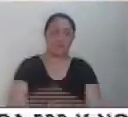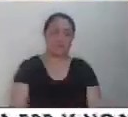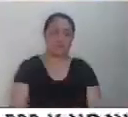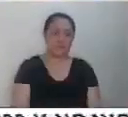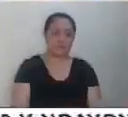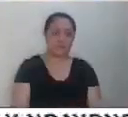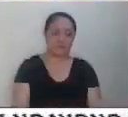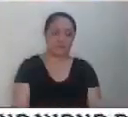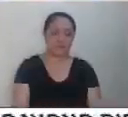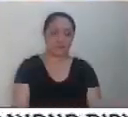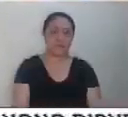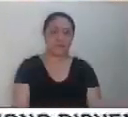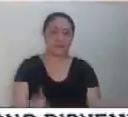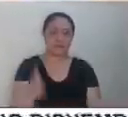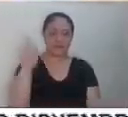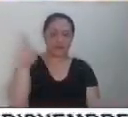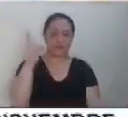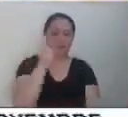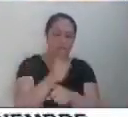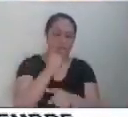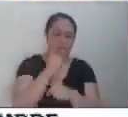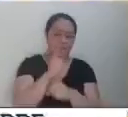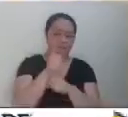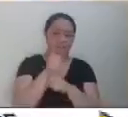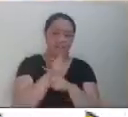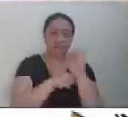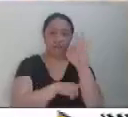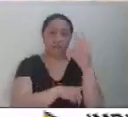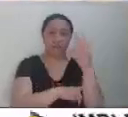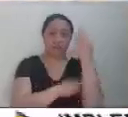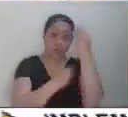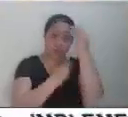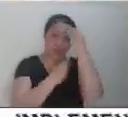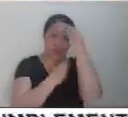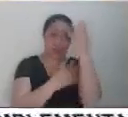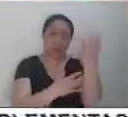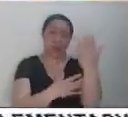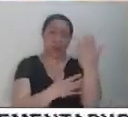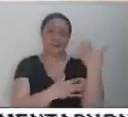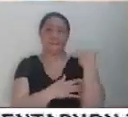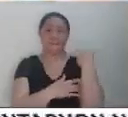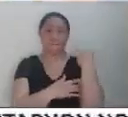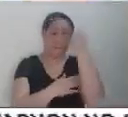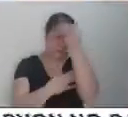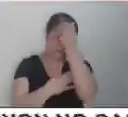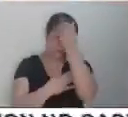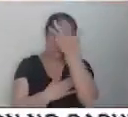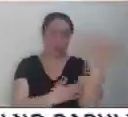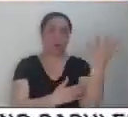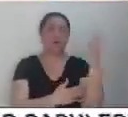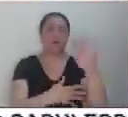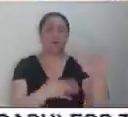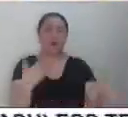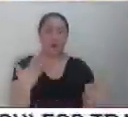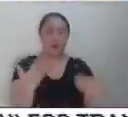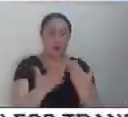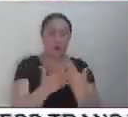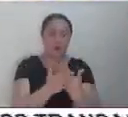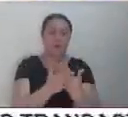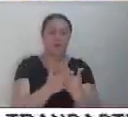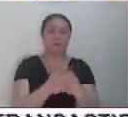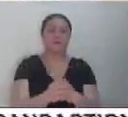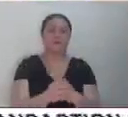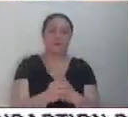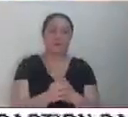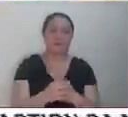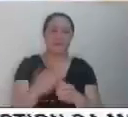ito po yung pinapatupad natin. And ang deadline na po ng December 1 para sa amin po ito eh, para sa mga operator po ito. So